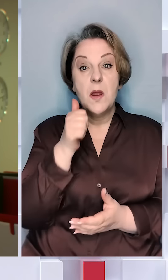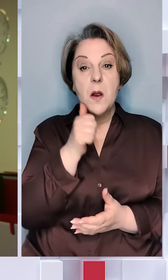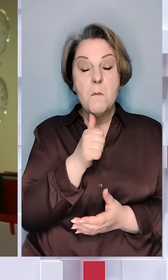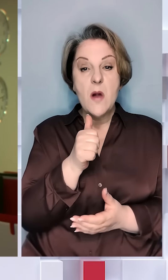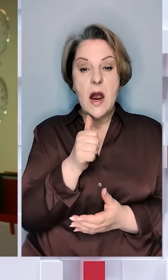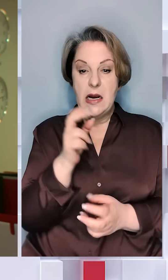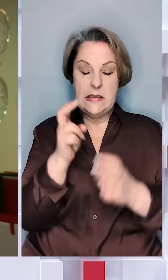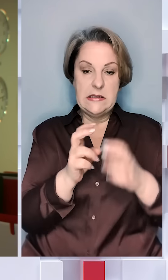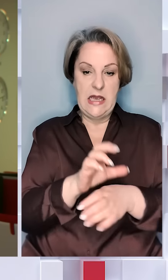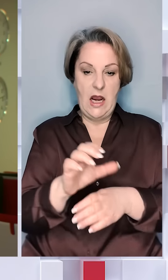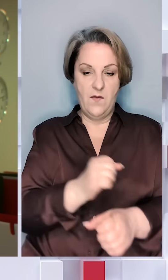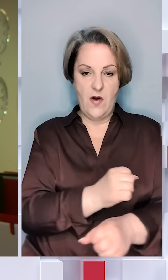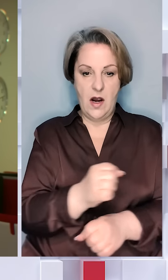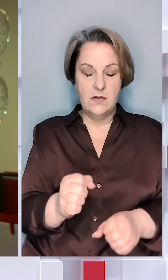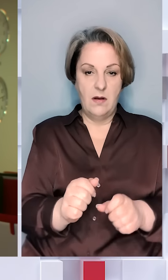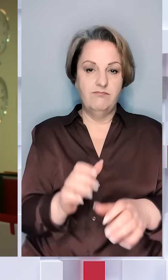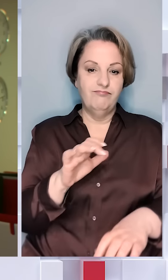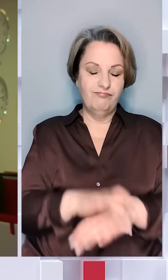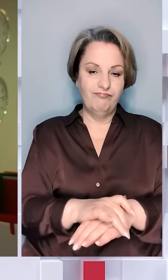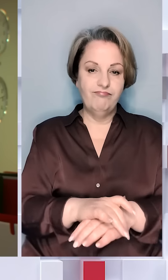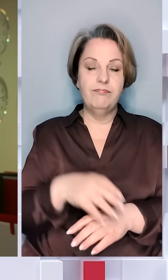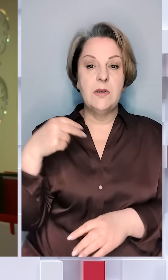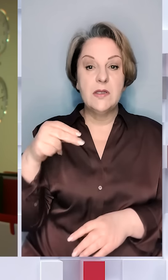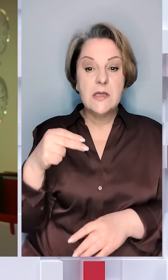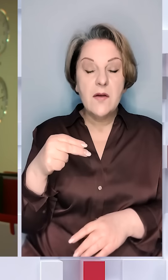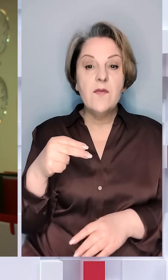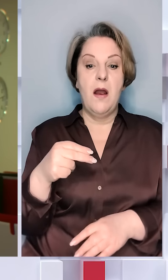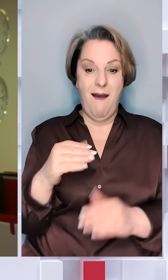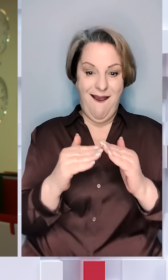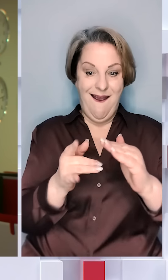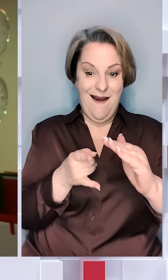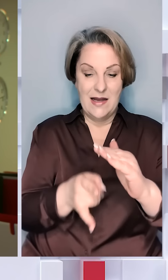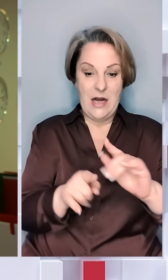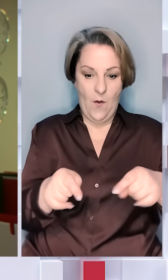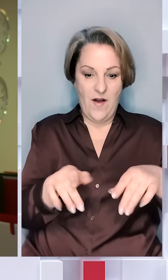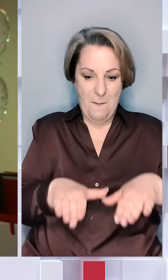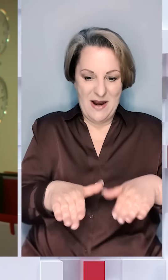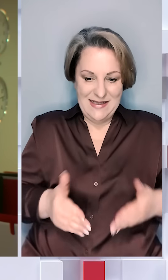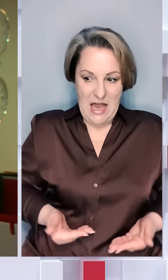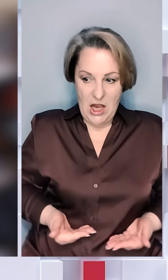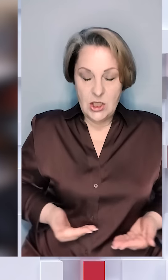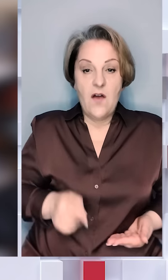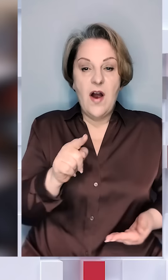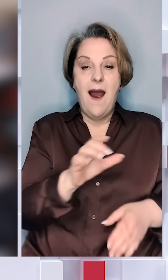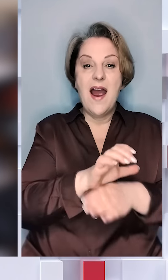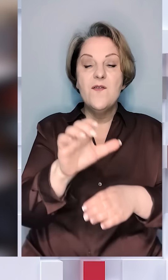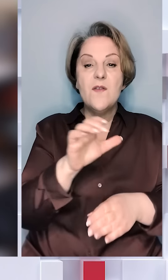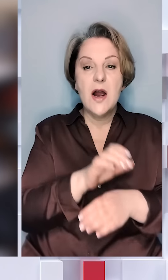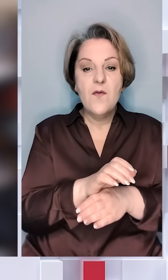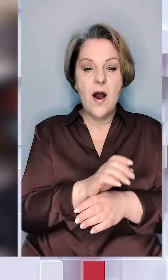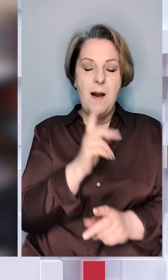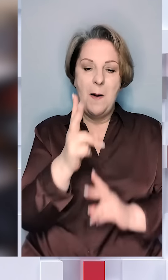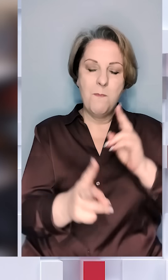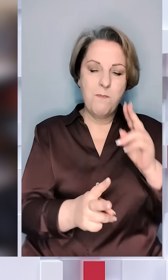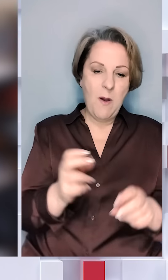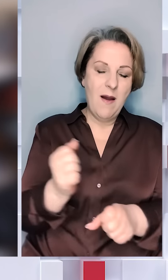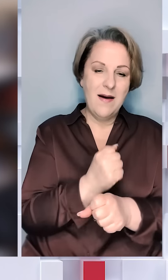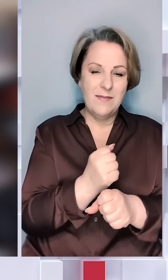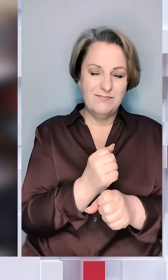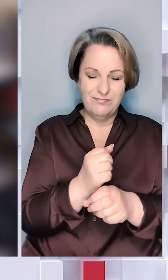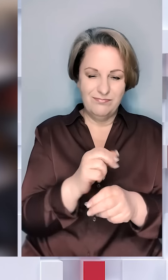Підпільний цех із виготовлення зброї викрили у Запоріжжі. Зброярню у гаражі організували двоє місцевих жителів. Там виготовляли та